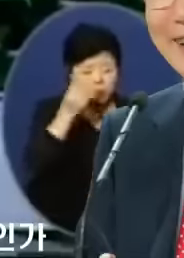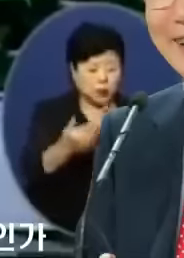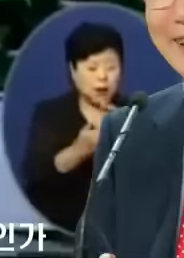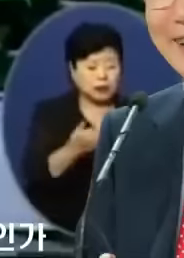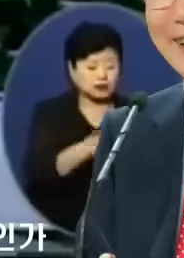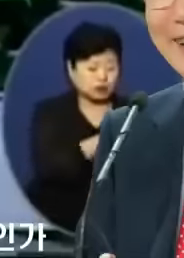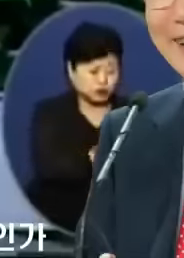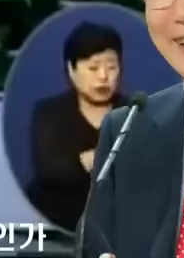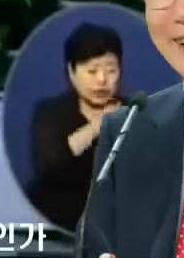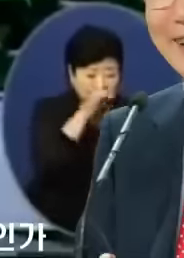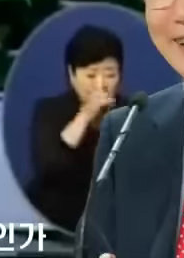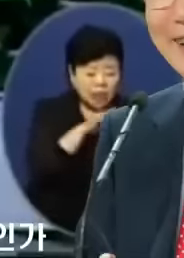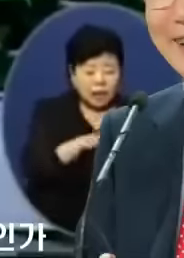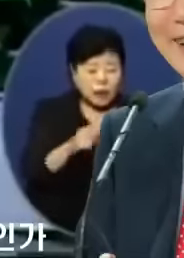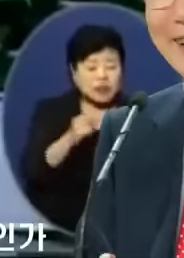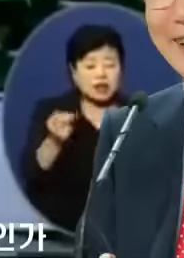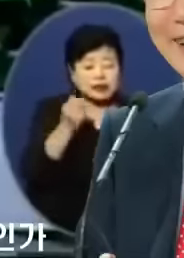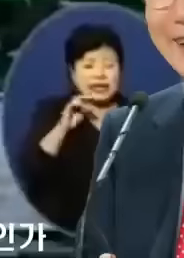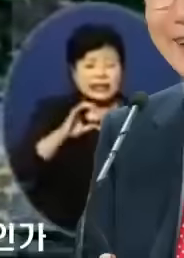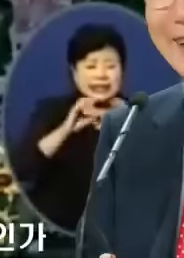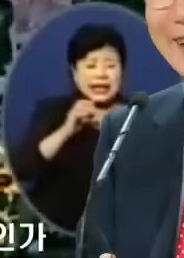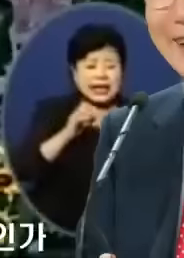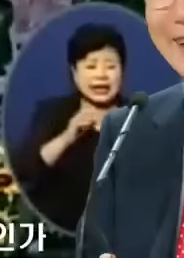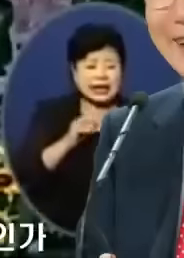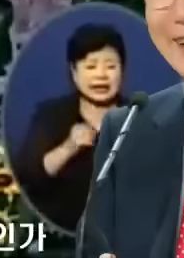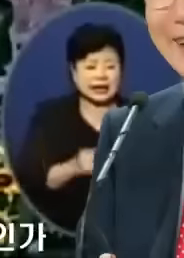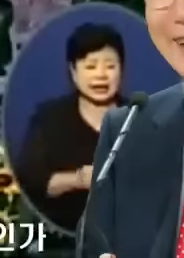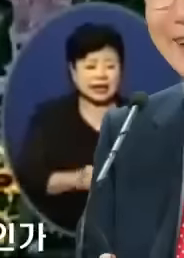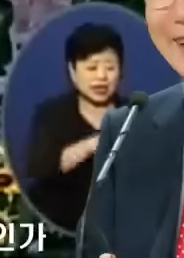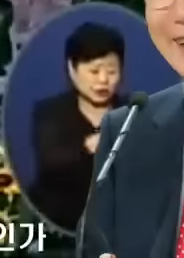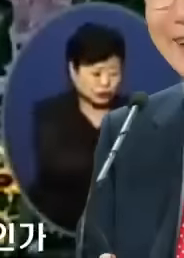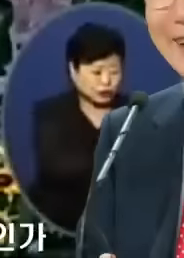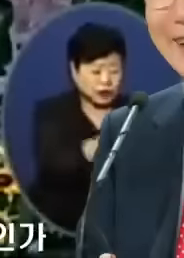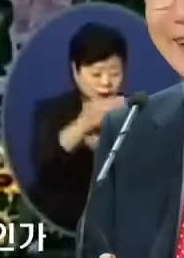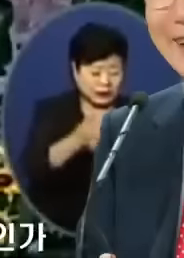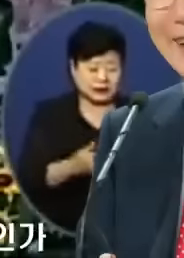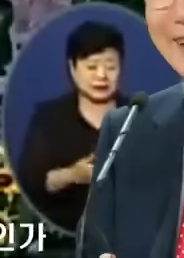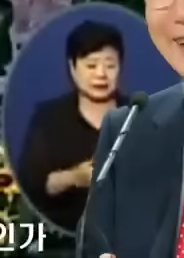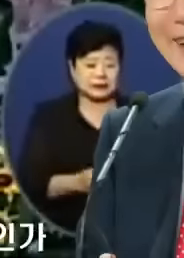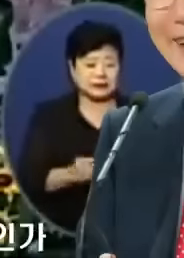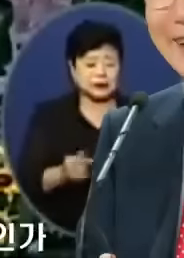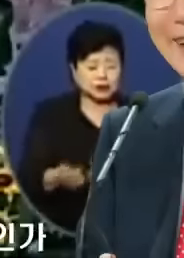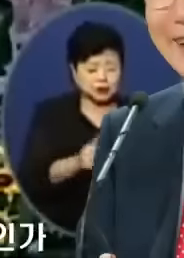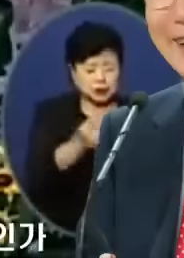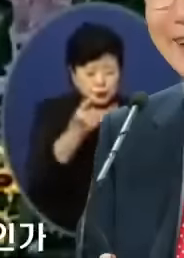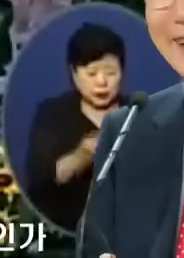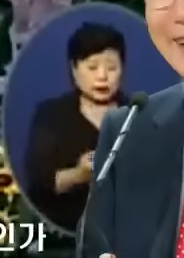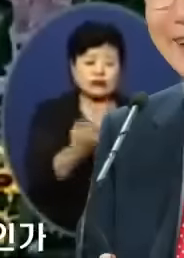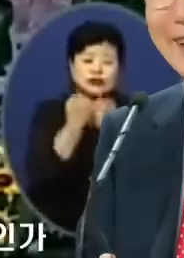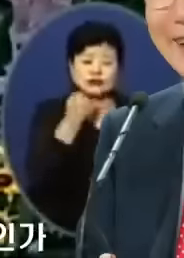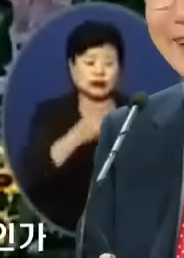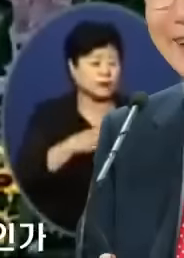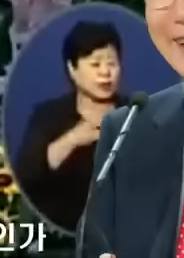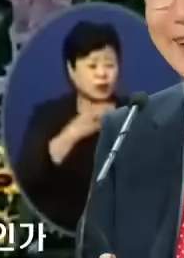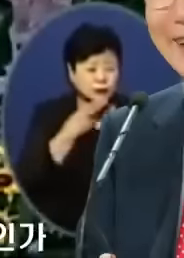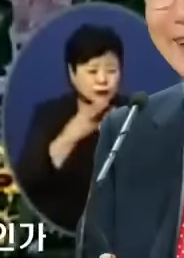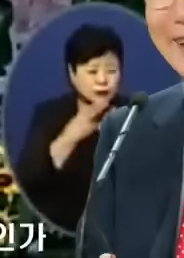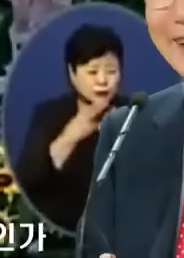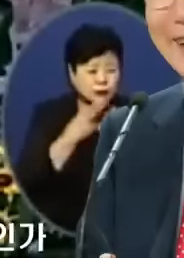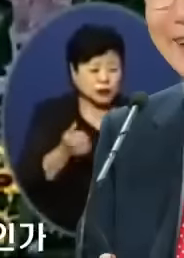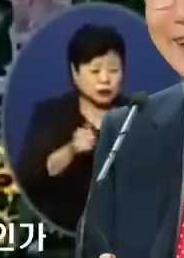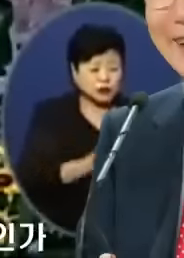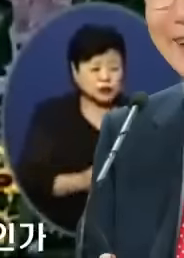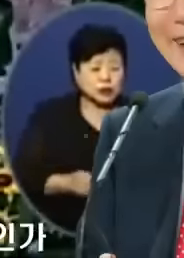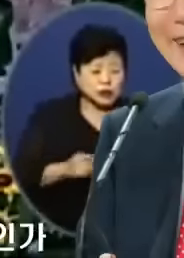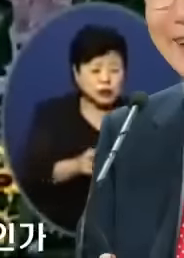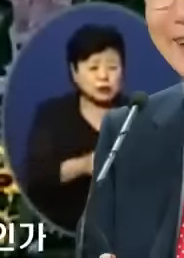것입니다. 부활과 영생 천국의 면역이 주어져 있어서 아무리 죽음이 다가와도 겁나지 않습니다. 우리는